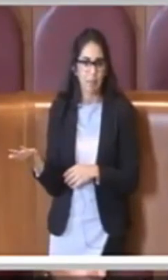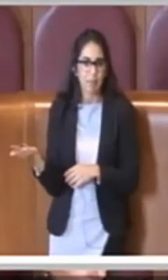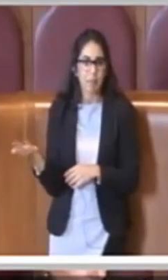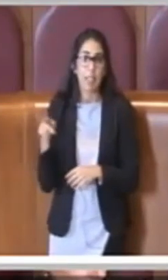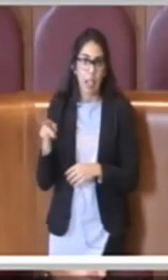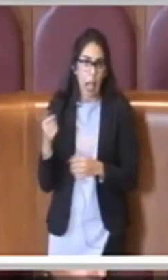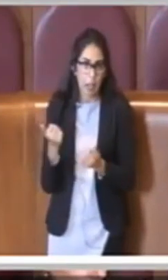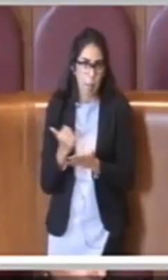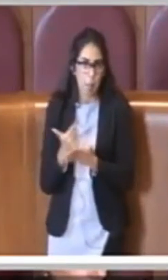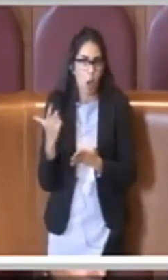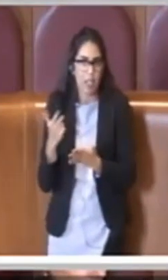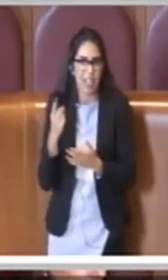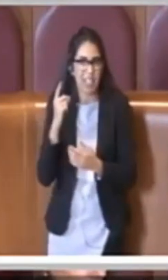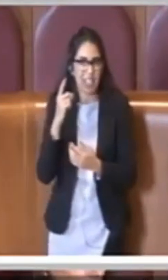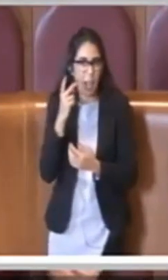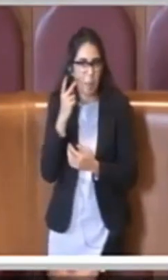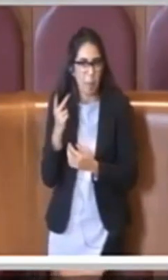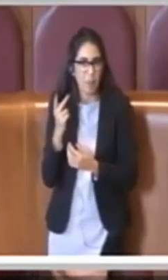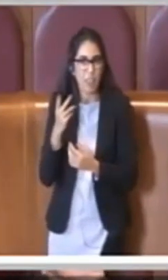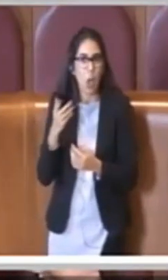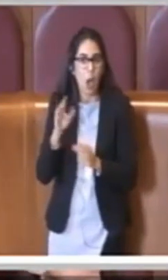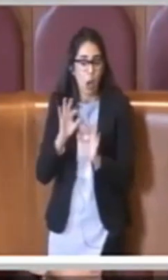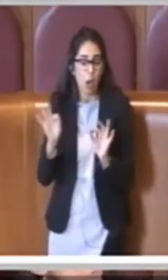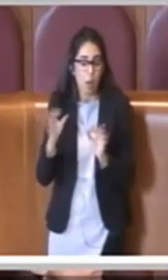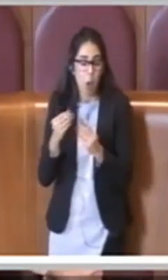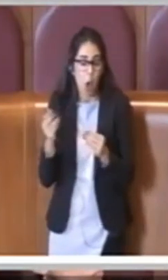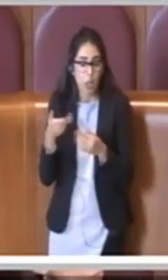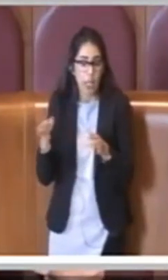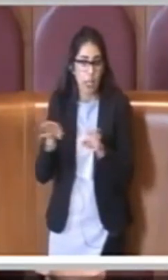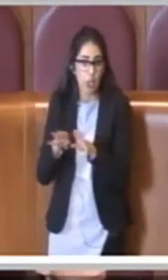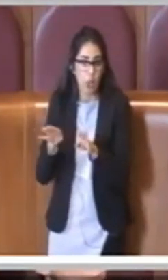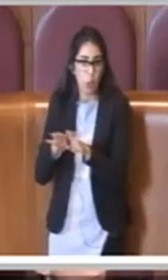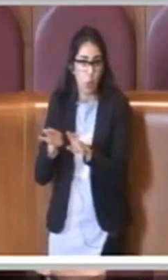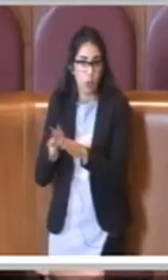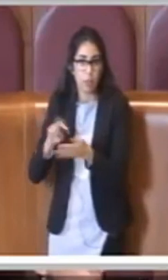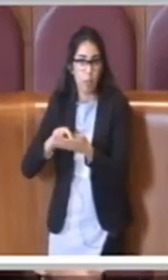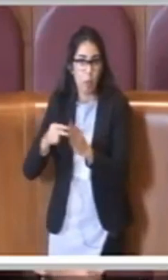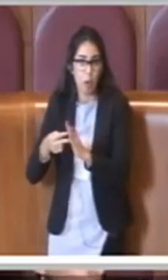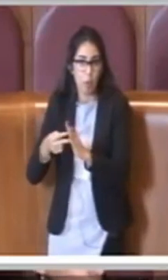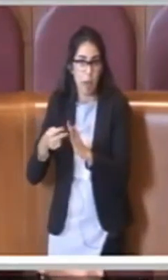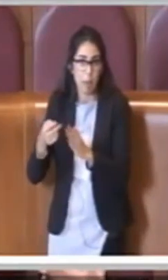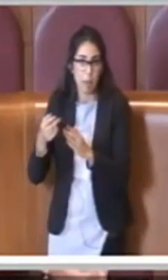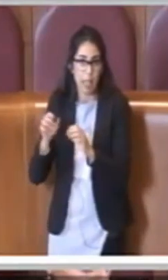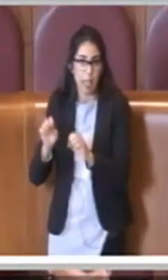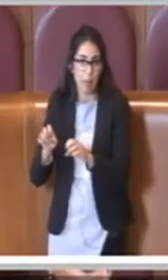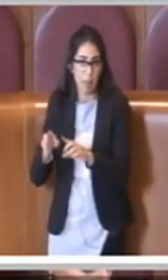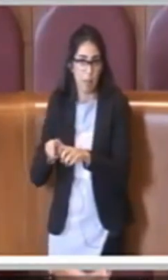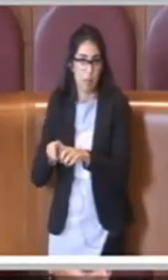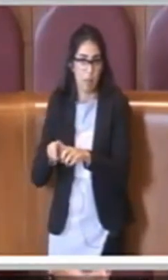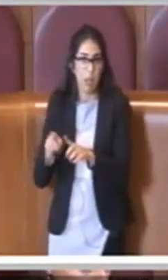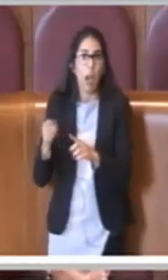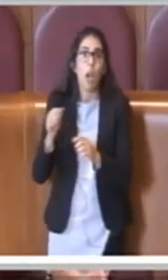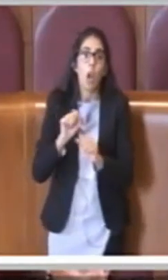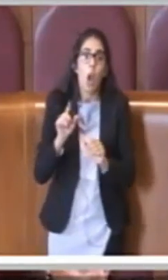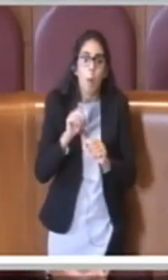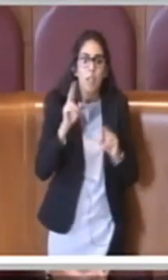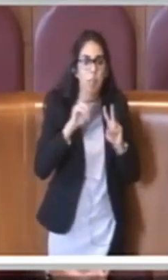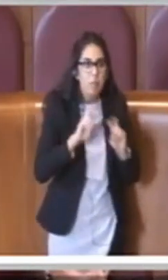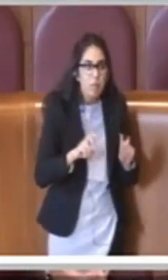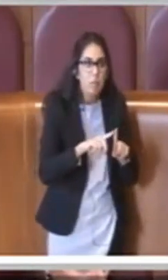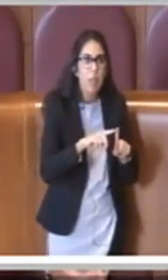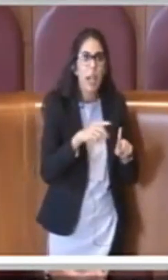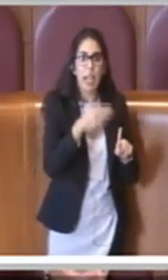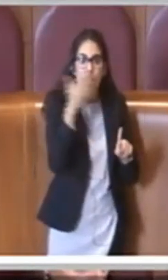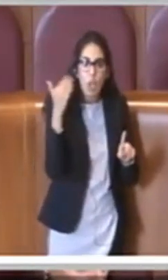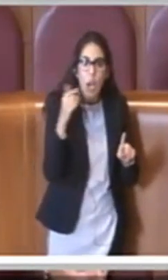state chiuse diverse per motivi igienico-sanitari. Non potremo farlo nei ristoranti, non potremo farlo nel commercio su Repubblica. Quindi il